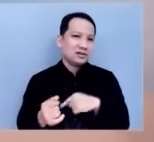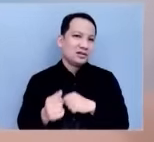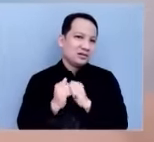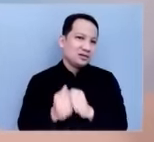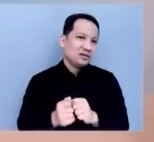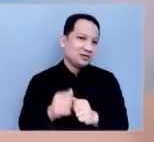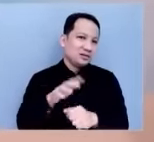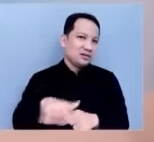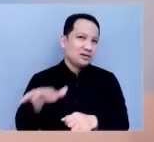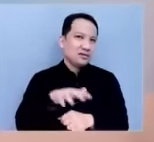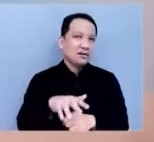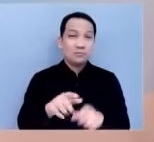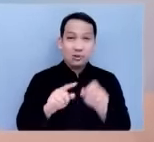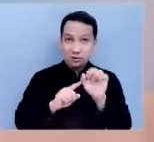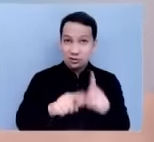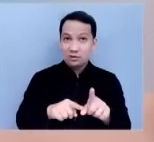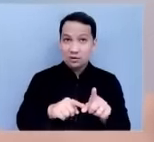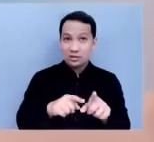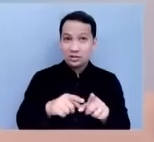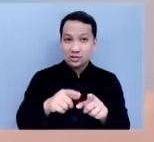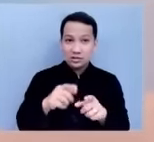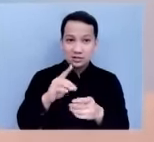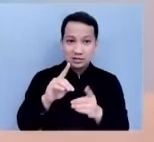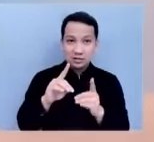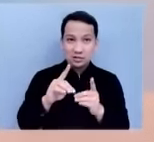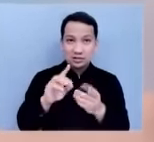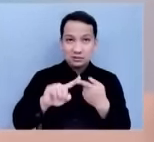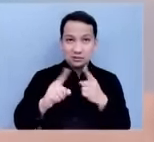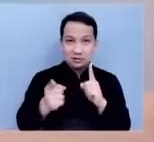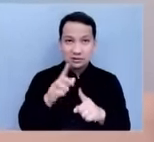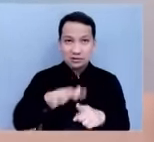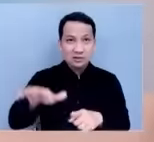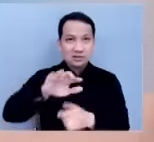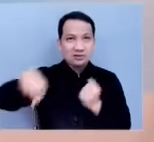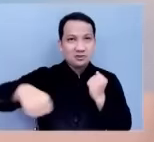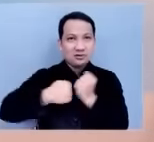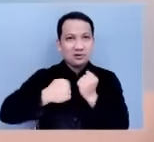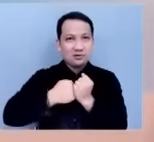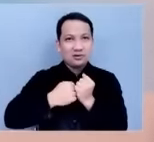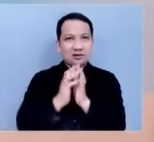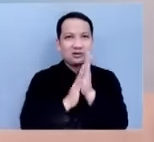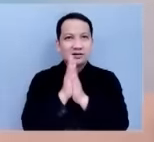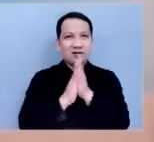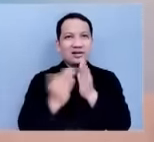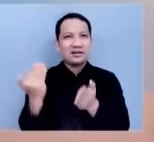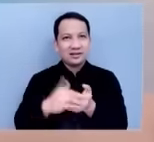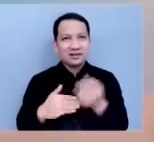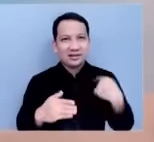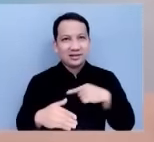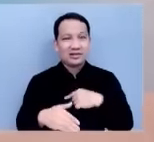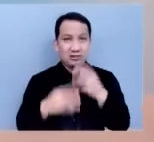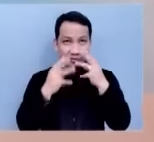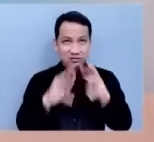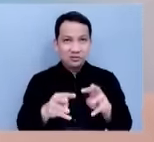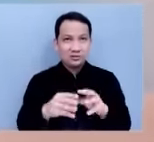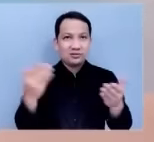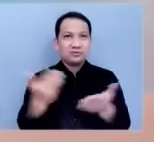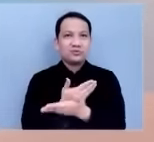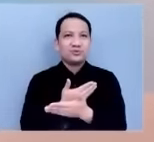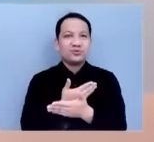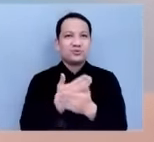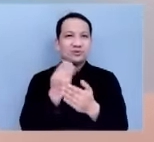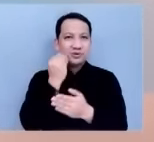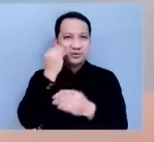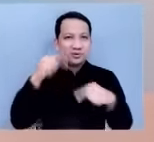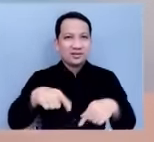mga legit Dubber Cuts po natin na walang sawang sumuporta. Kaya excited na po ulit kami mapanood nyo kami sa aming bagong tahanan dito